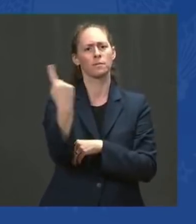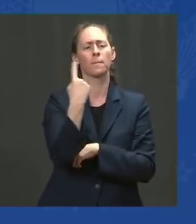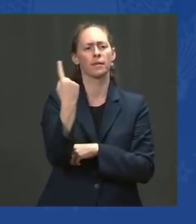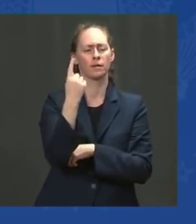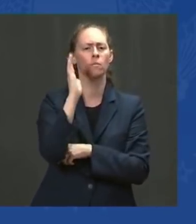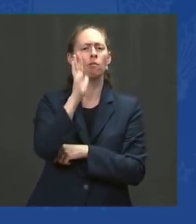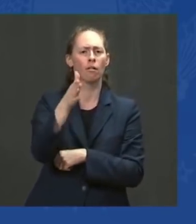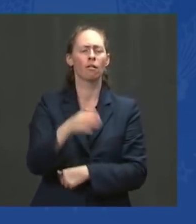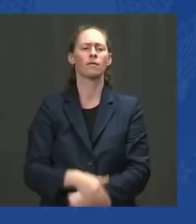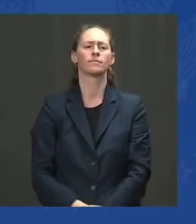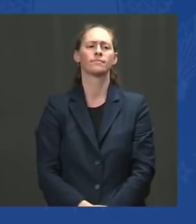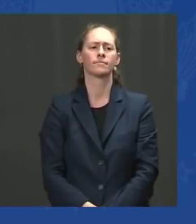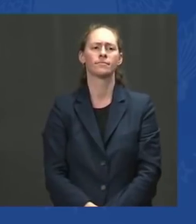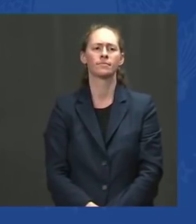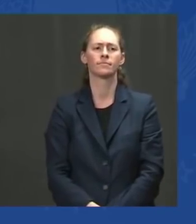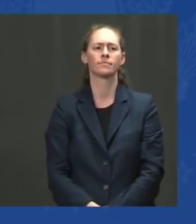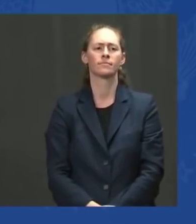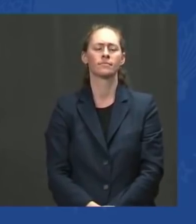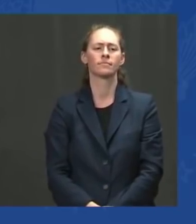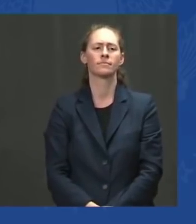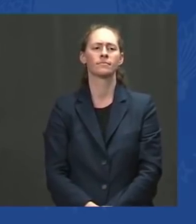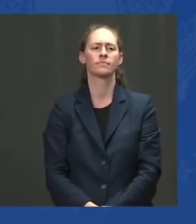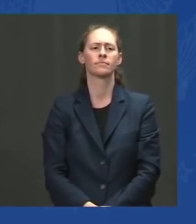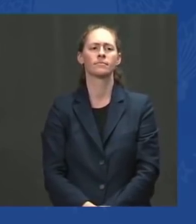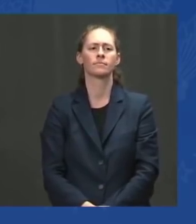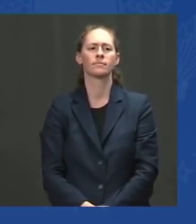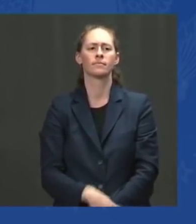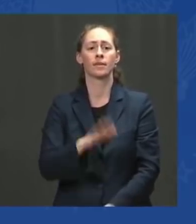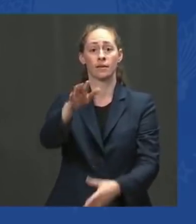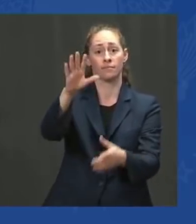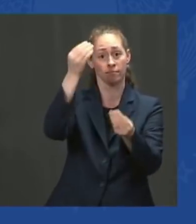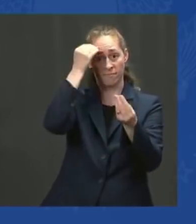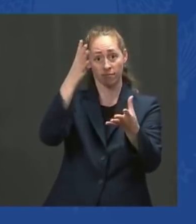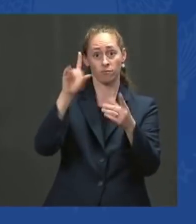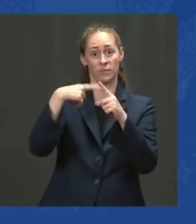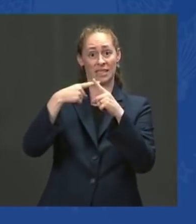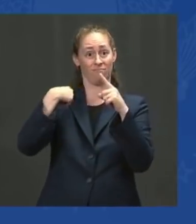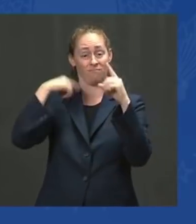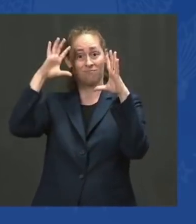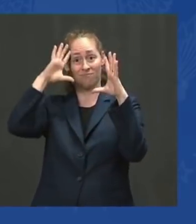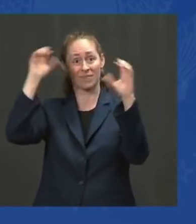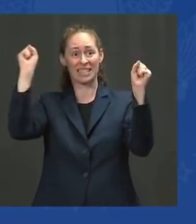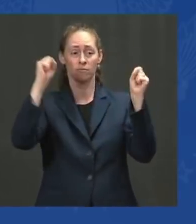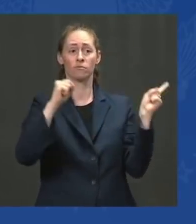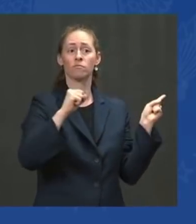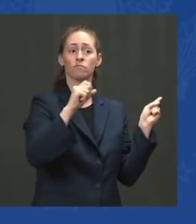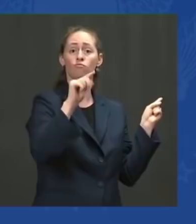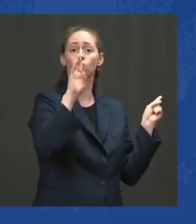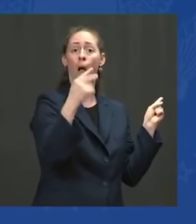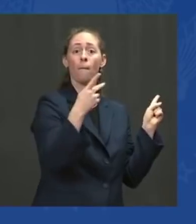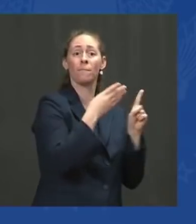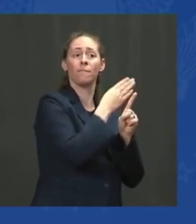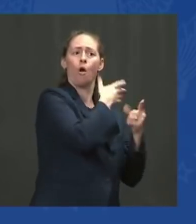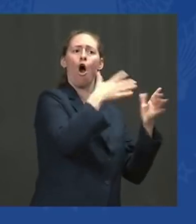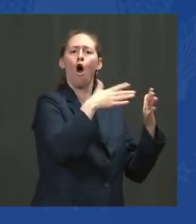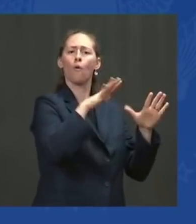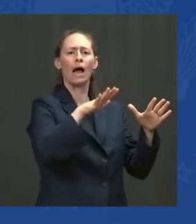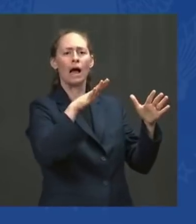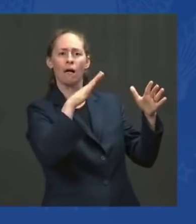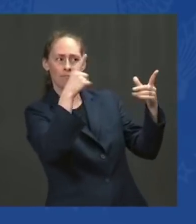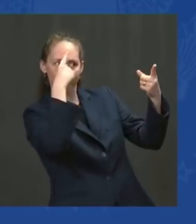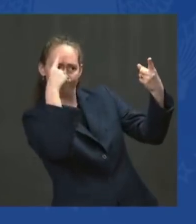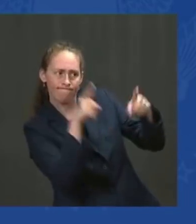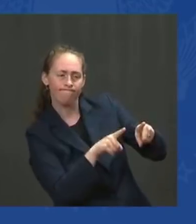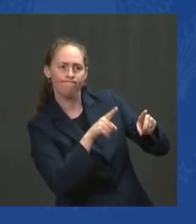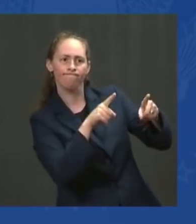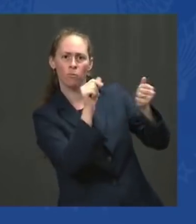展印证了结束美国对阿富汗的军事介入，如今是非常正确的一个决定啊。那他说这段